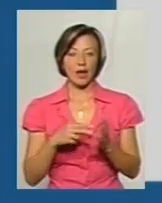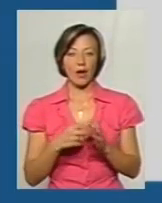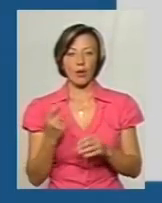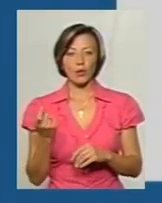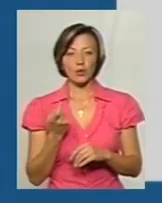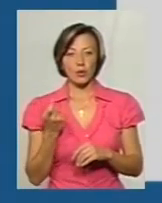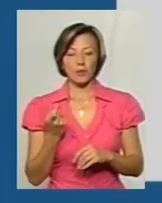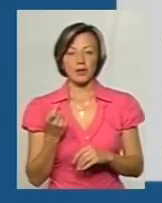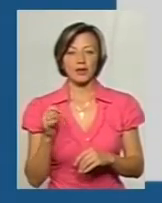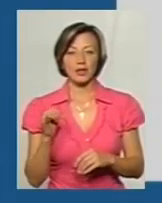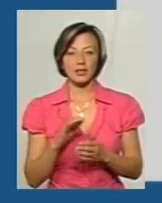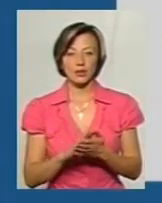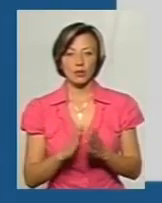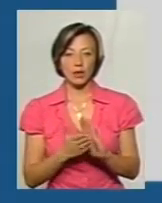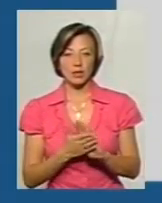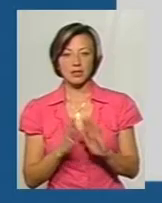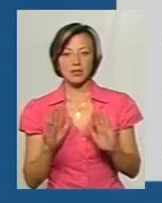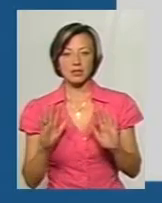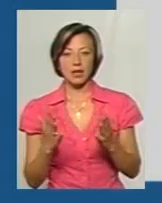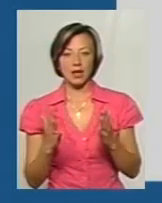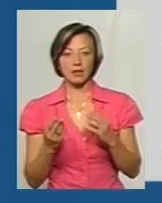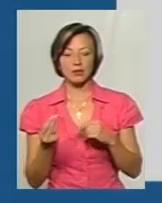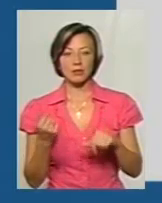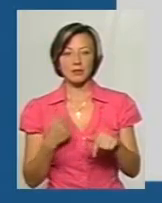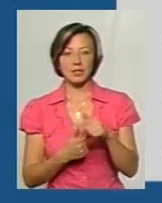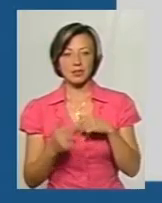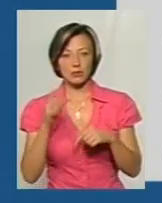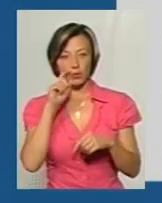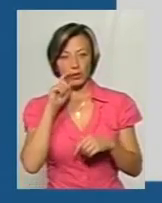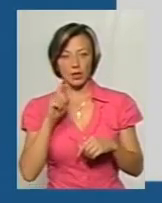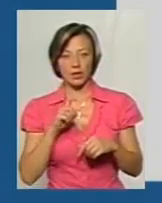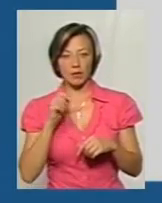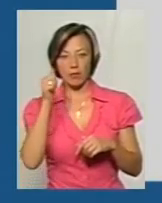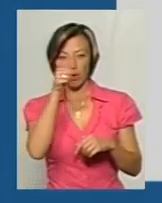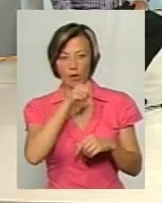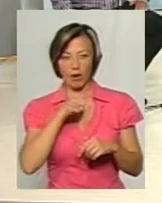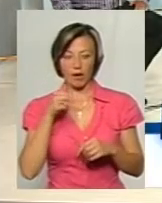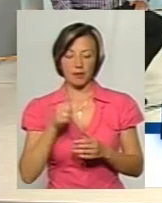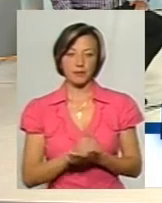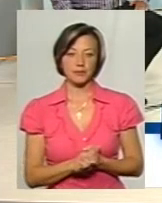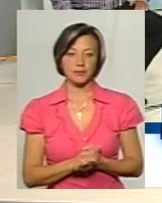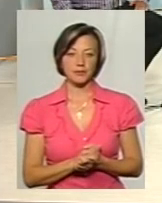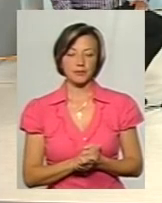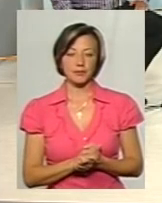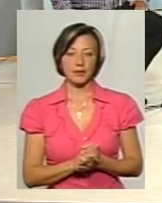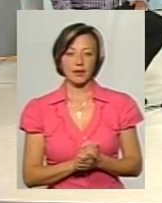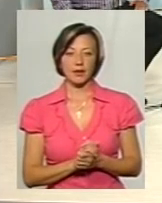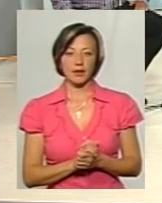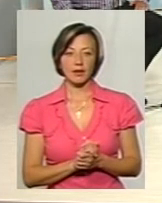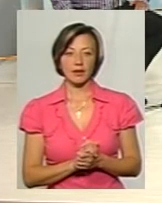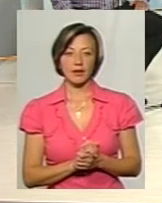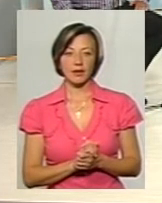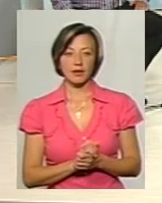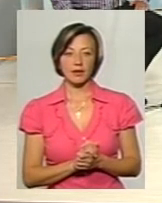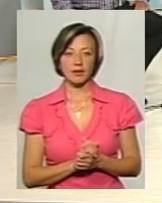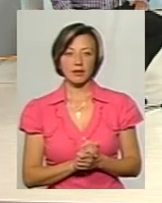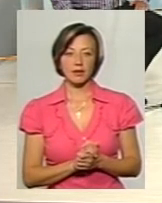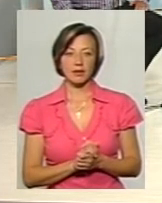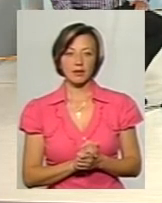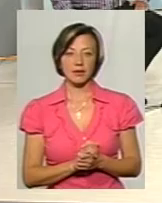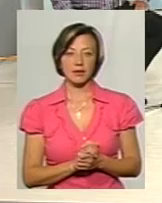і ситуації, яка сталася в бізнесі в Україні по роках. Індекс відкритості влади